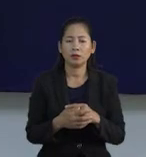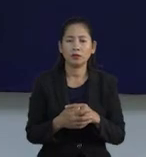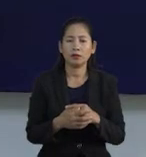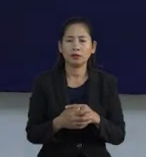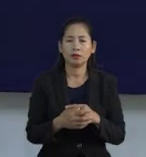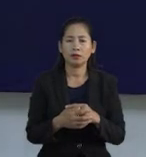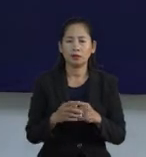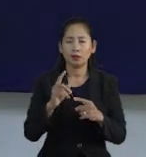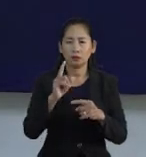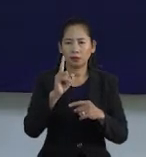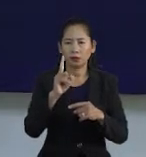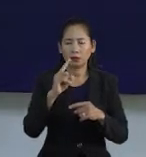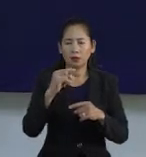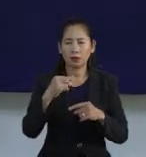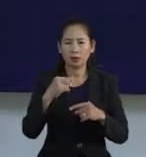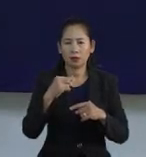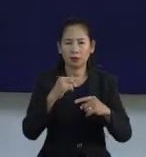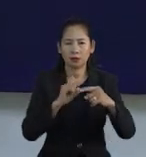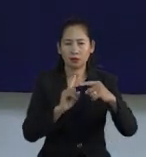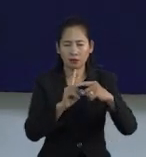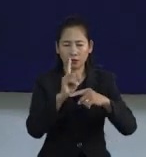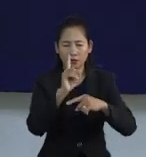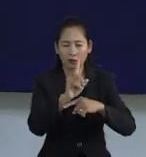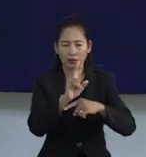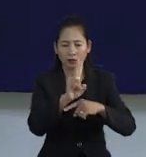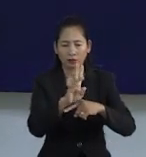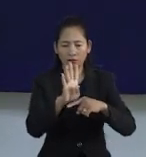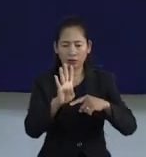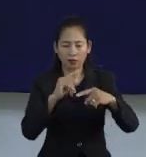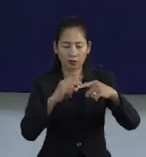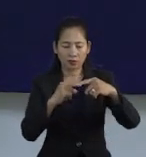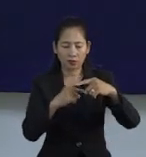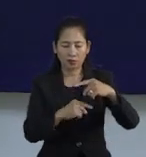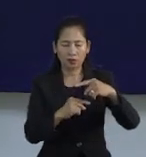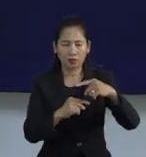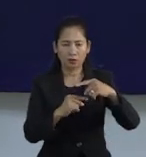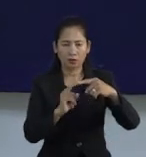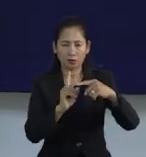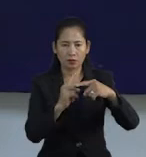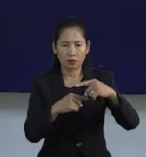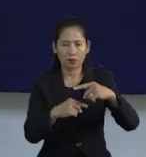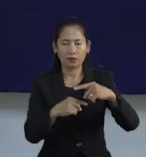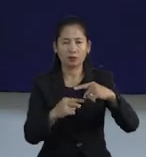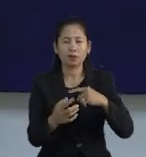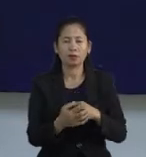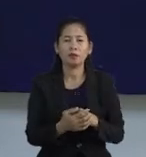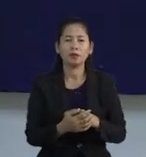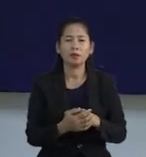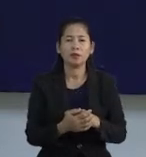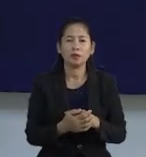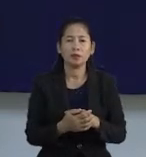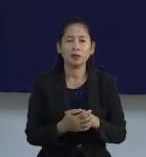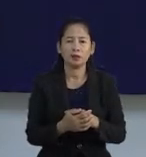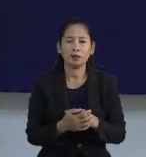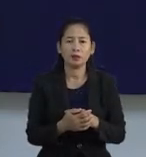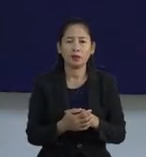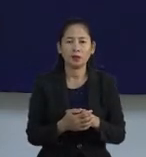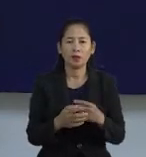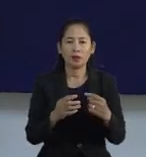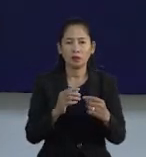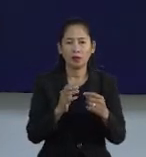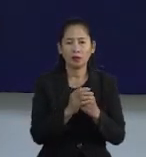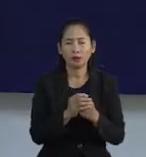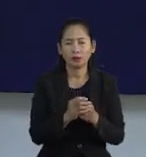và phía mũi bòn chấn dưỡng từ xe phía ở tới chia chúng luôn tuốt sát phía và chấn từ xe tới chia chúng luôn tuốt